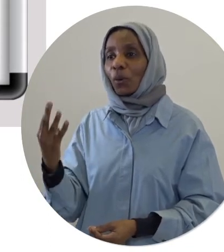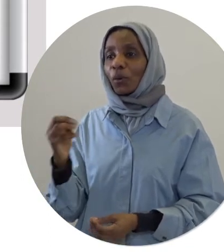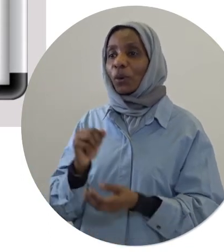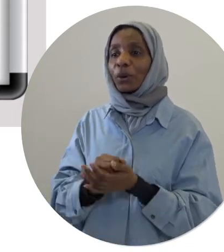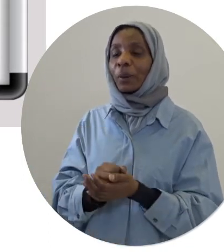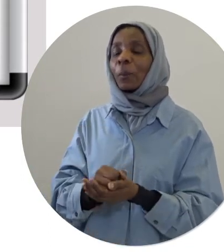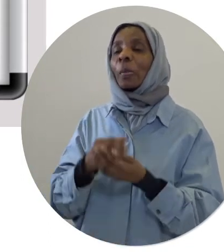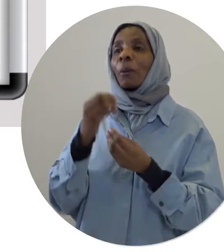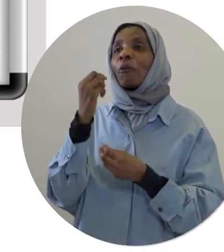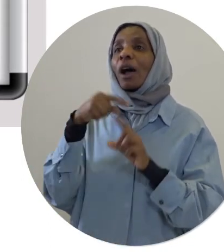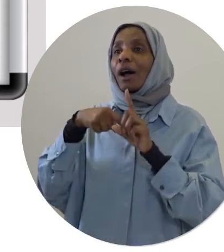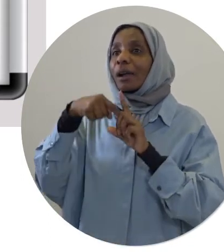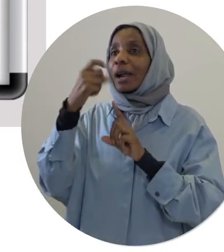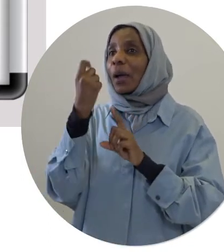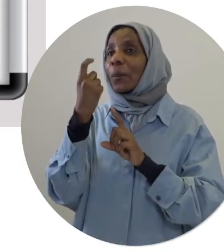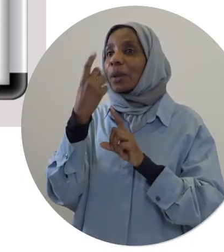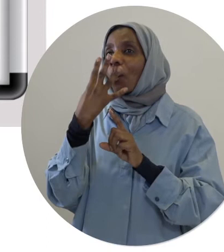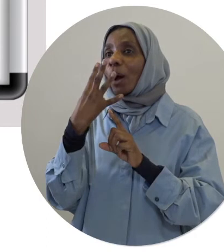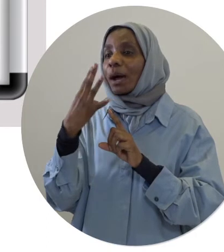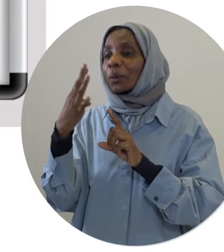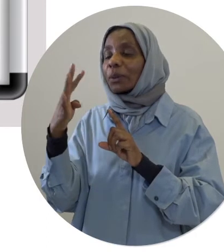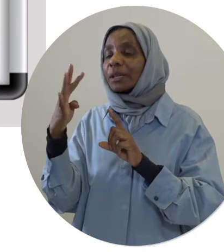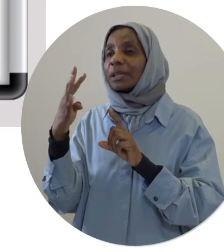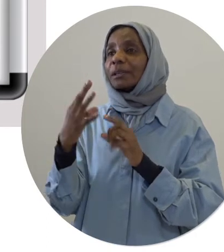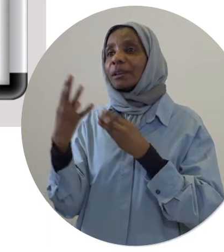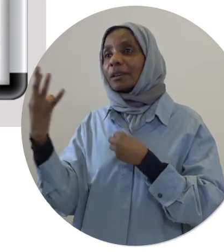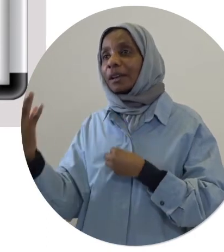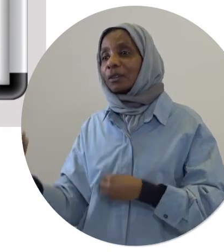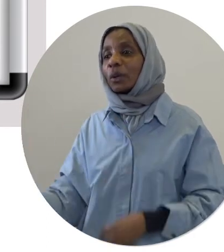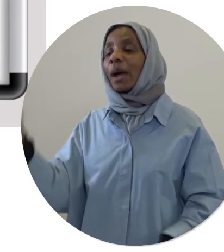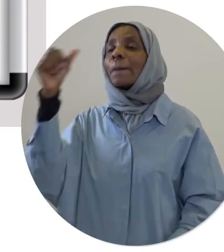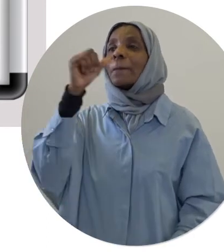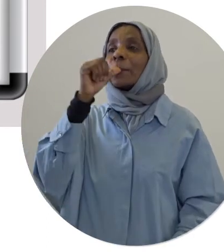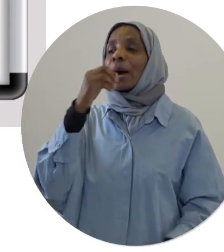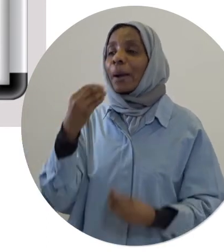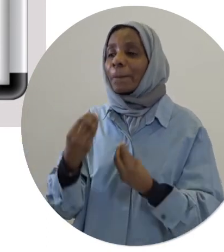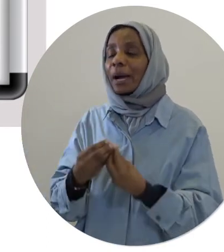وهو كذلك إيثر متماثل والماء.